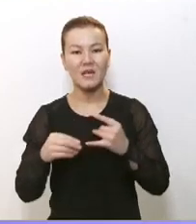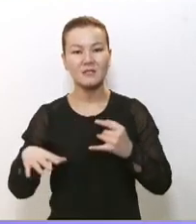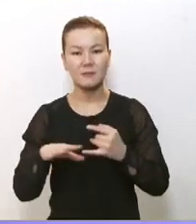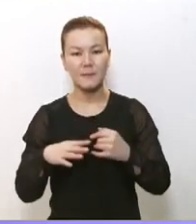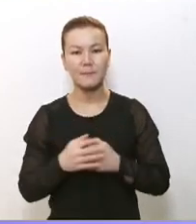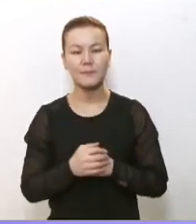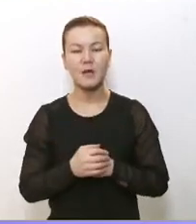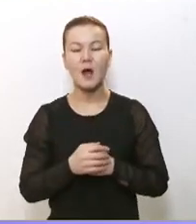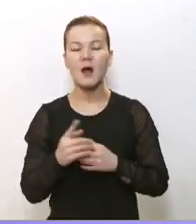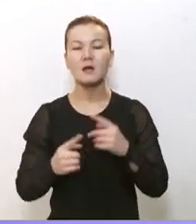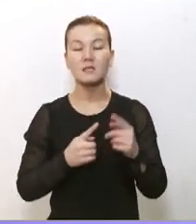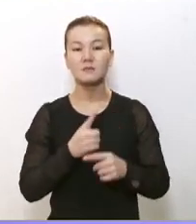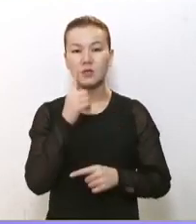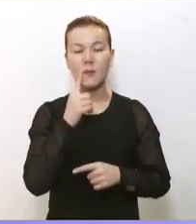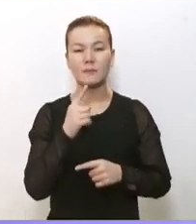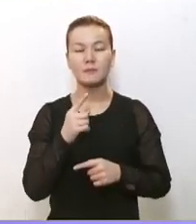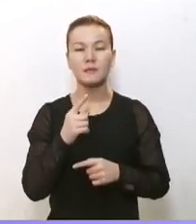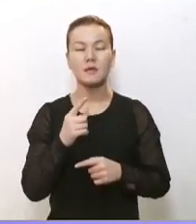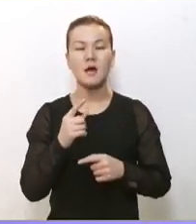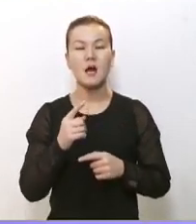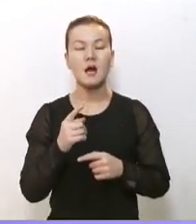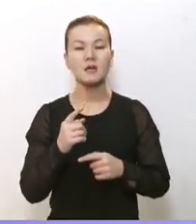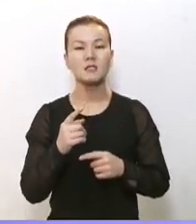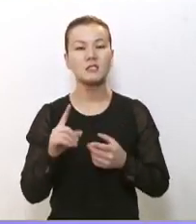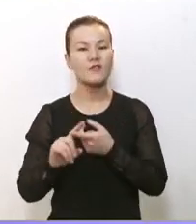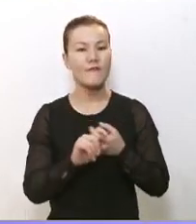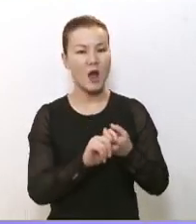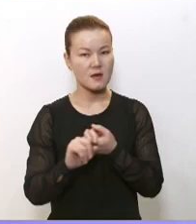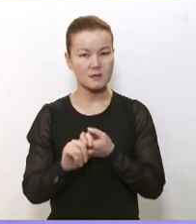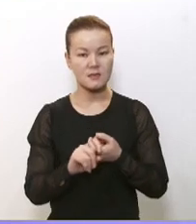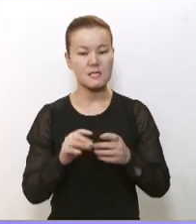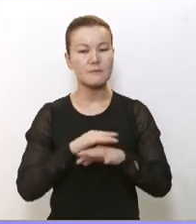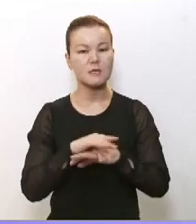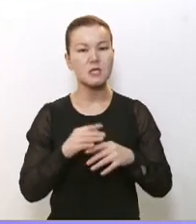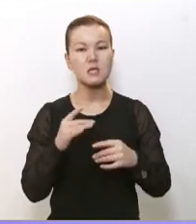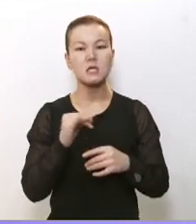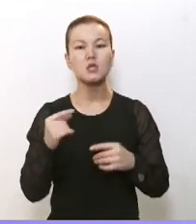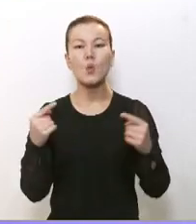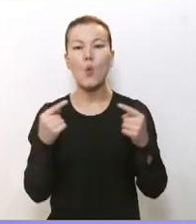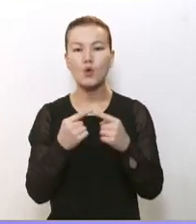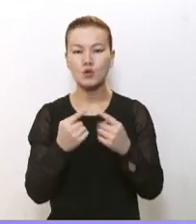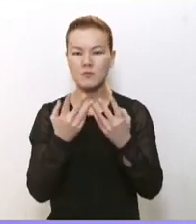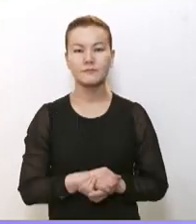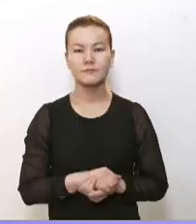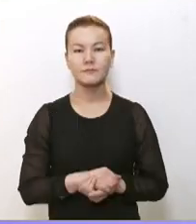Космические полеты тесно связаны с математическими и точными